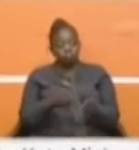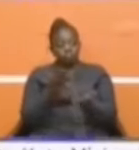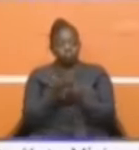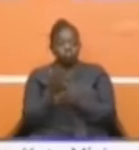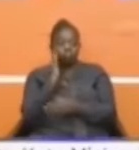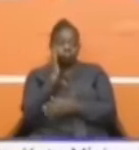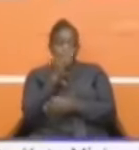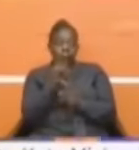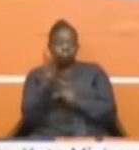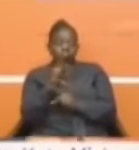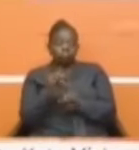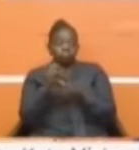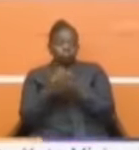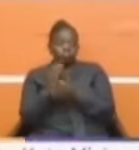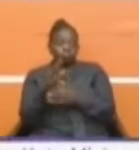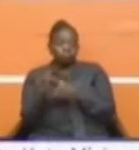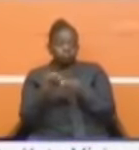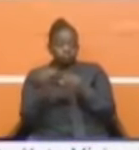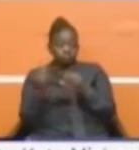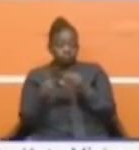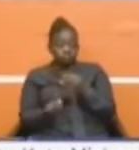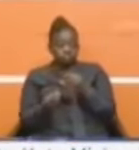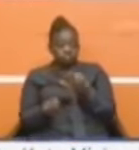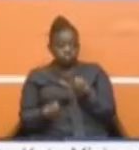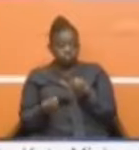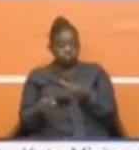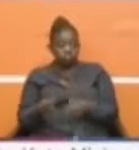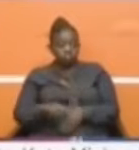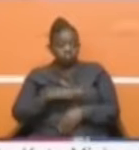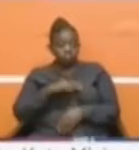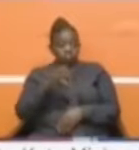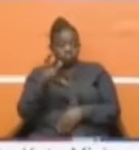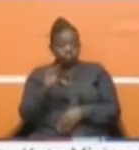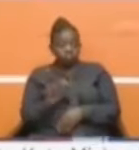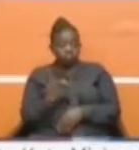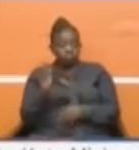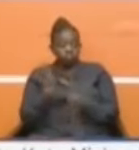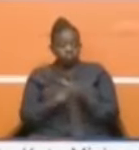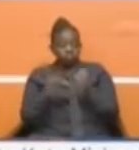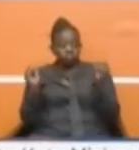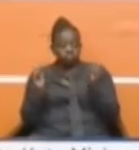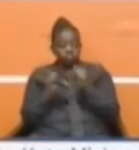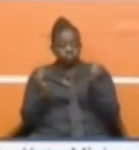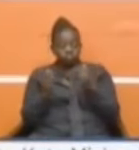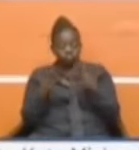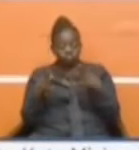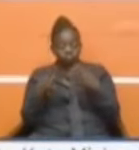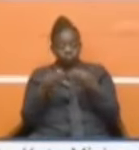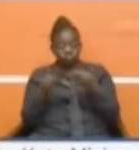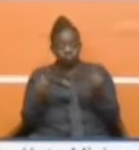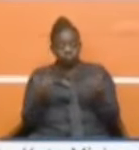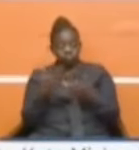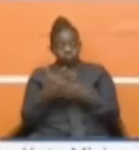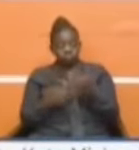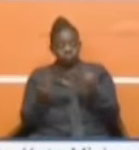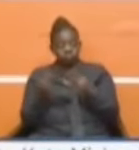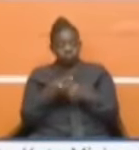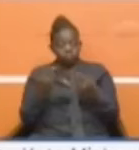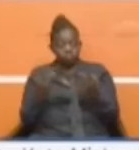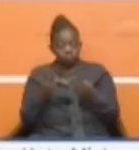Kisa okubayambako ku mutabani waabwe Rafael Mbowa emyaka 8 eyafuna obulwadde obumalamu omusaayi nga guva mu bitundu